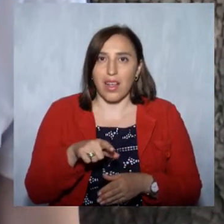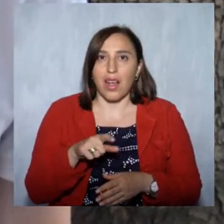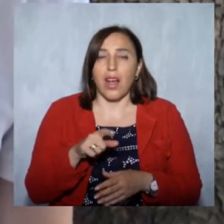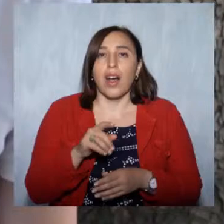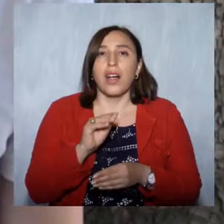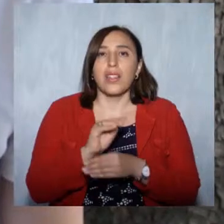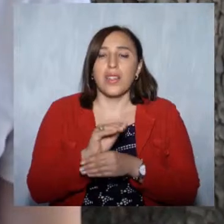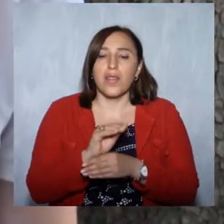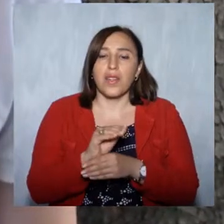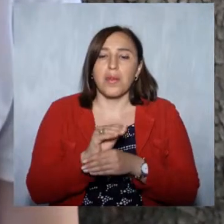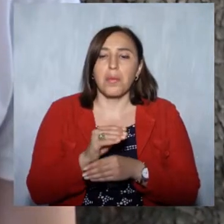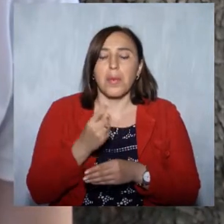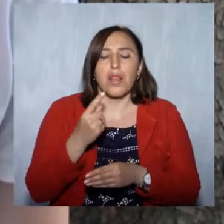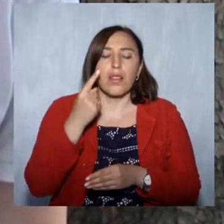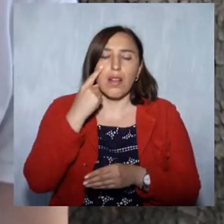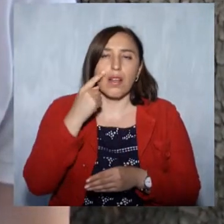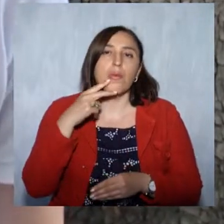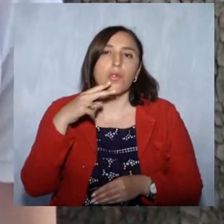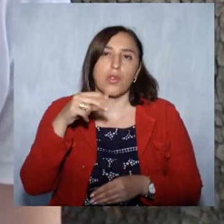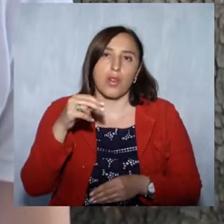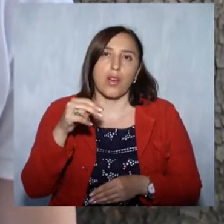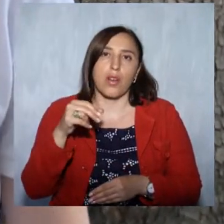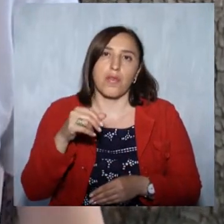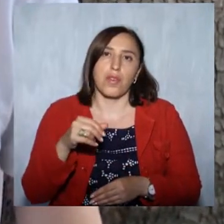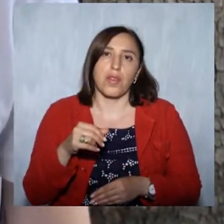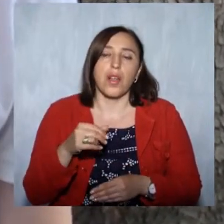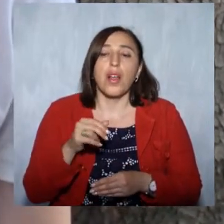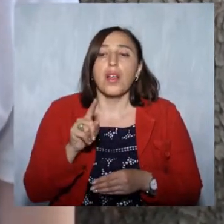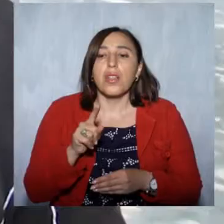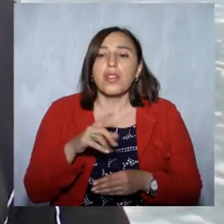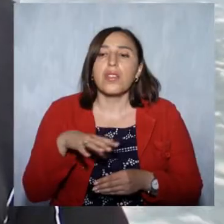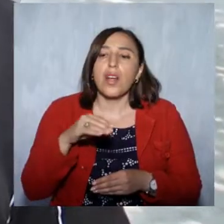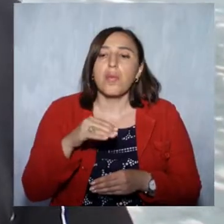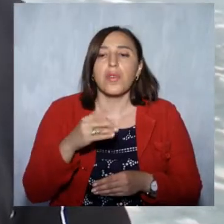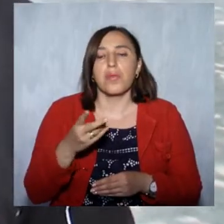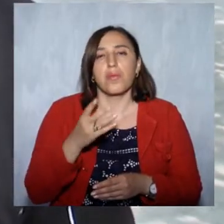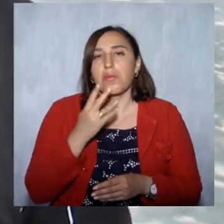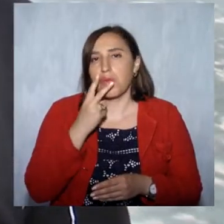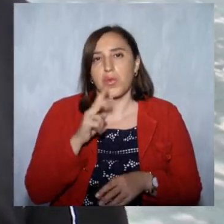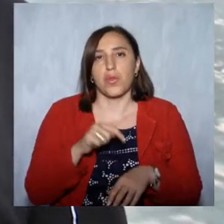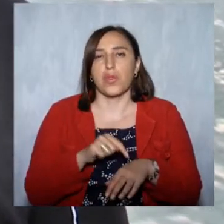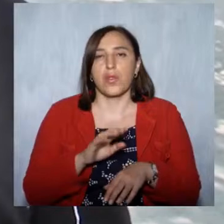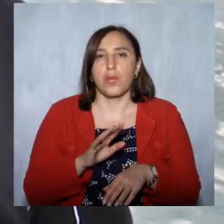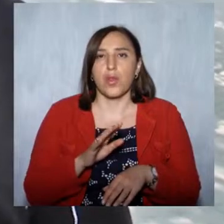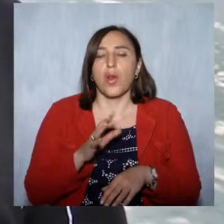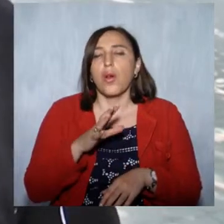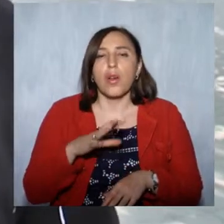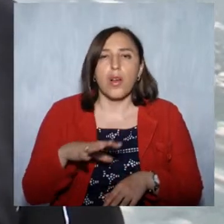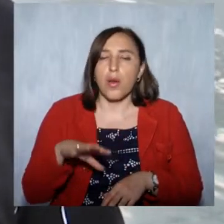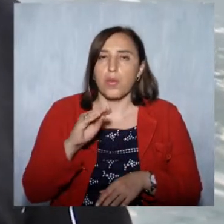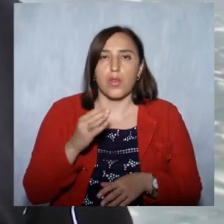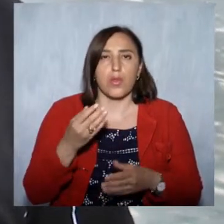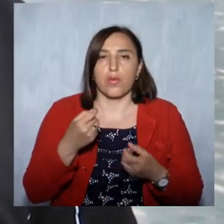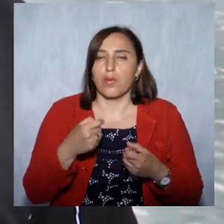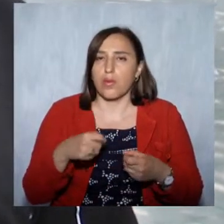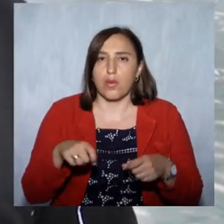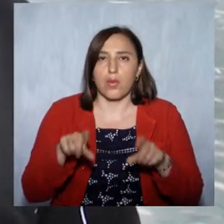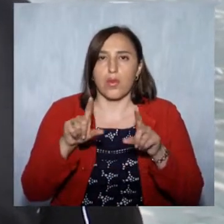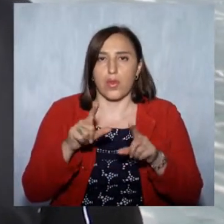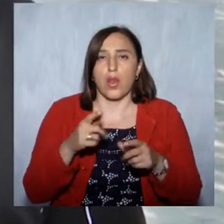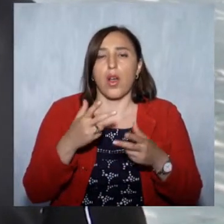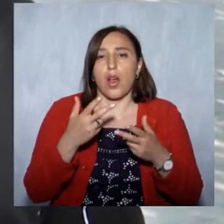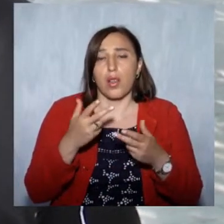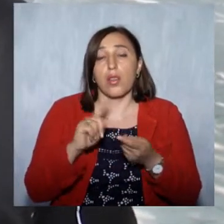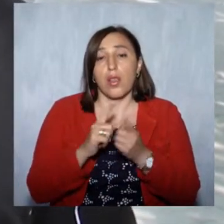թանկացում վերջերս շաքարավազի համար եմ նկատել, իսկ ընդհանրապես չէ։ Բոլորի միանշանակ, բոլորի բյուջեի վրա